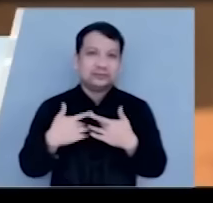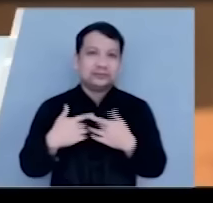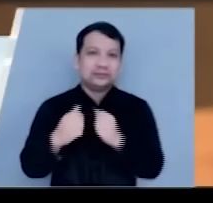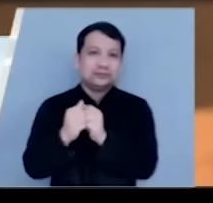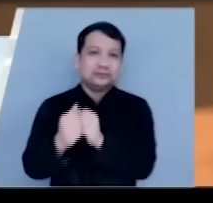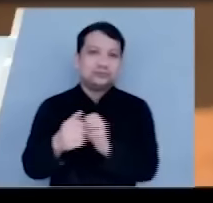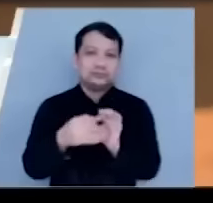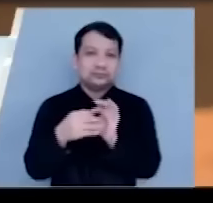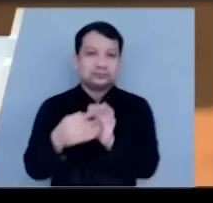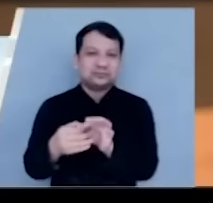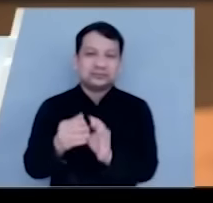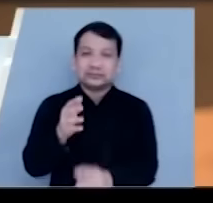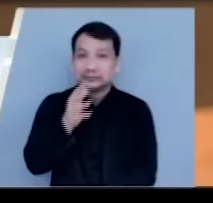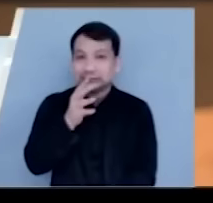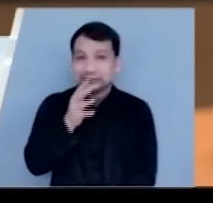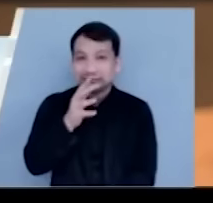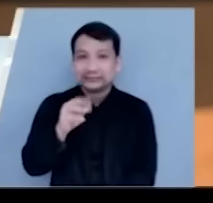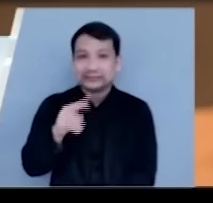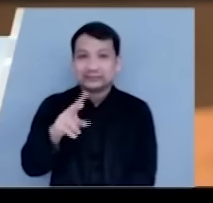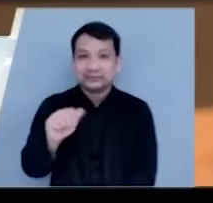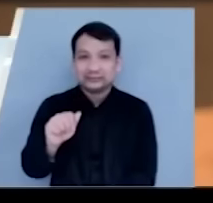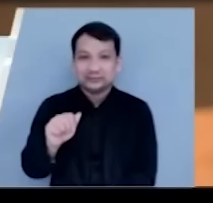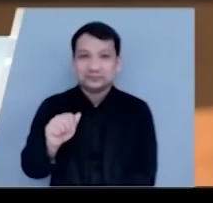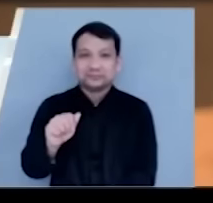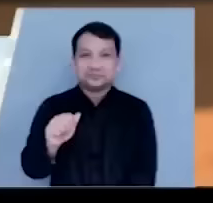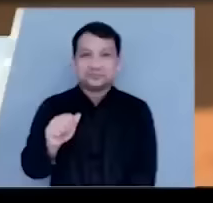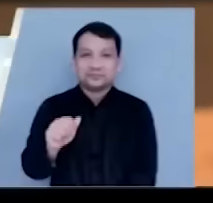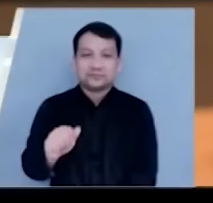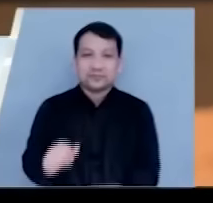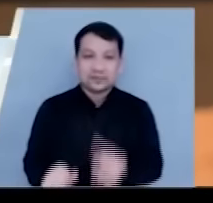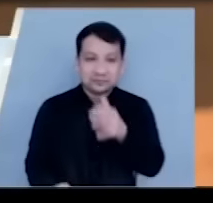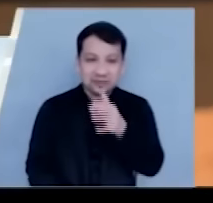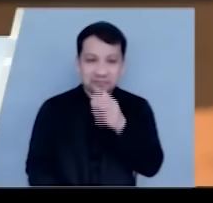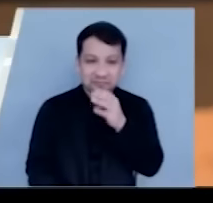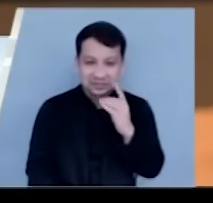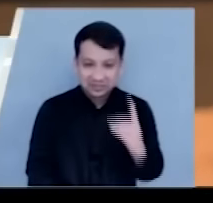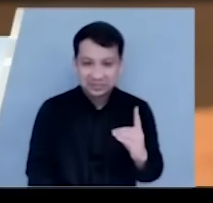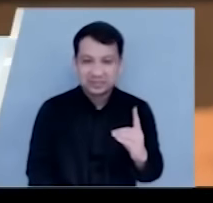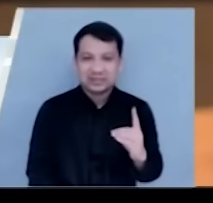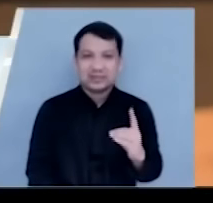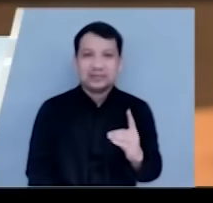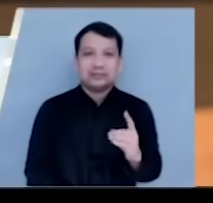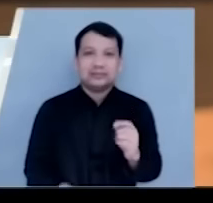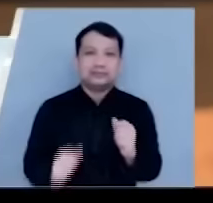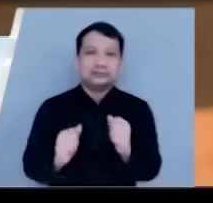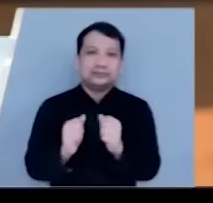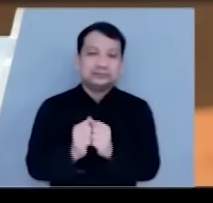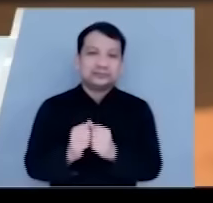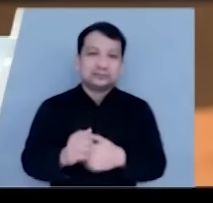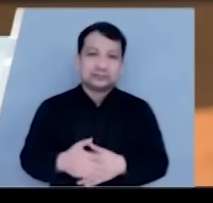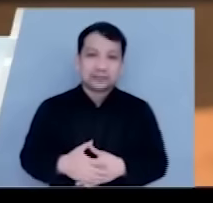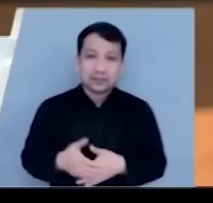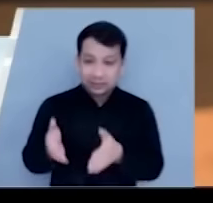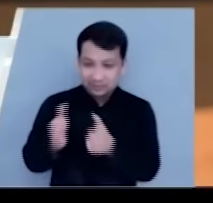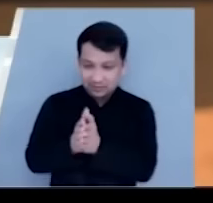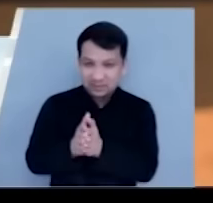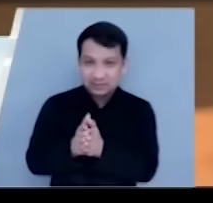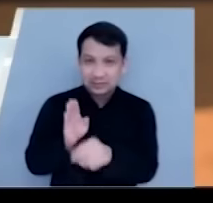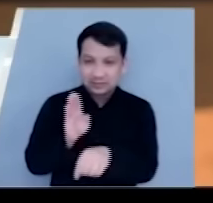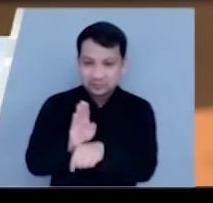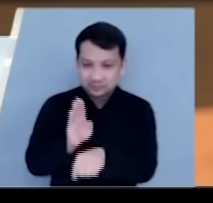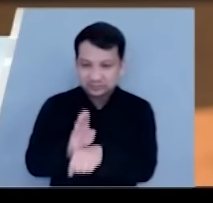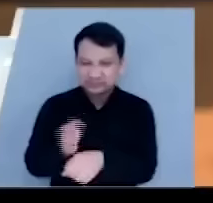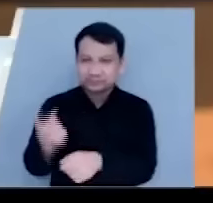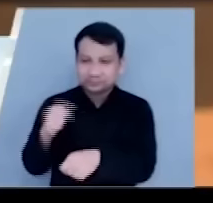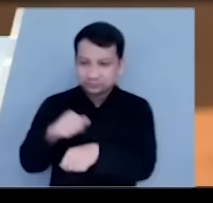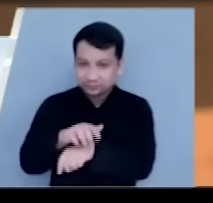Nanay Mina, Tito Chucky Dreyfus, and kay Mama D. Mm-hmm. Tapos kapag humihingi po ako ng business advice, ano yung pwede